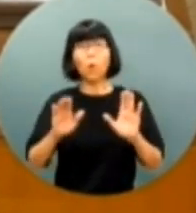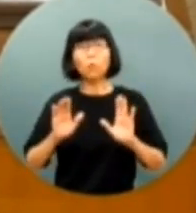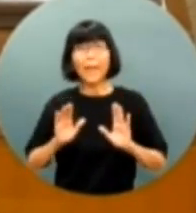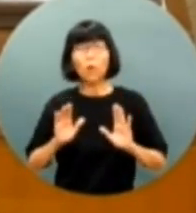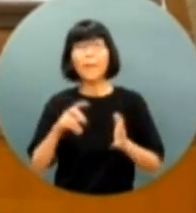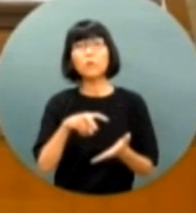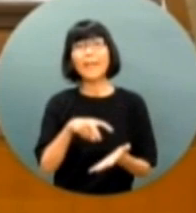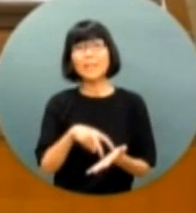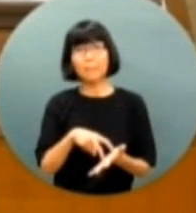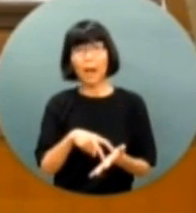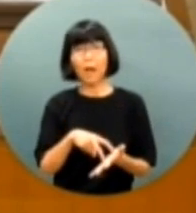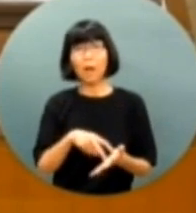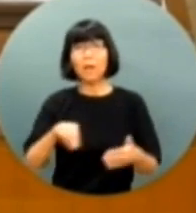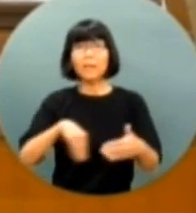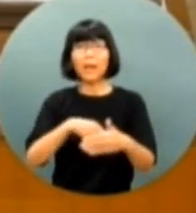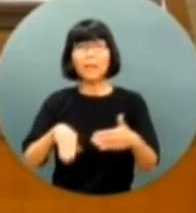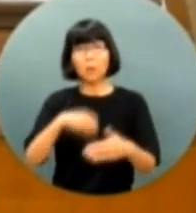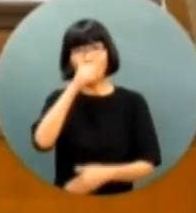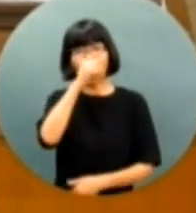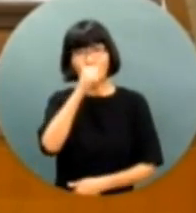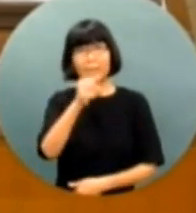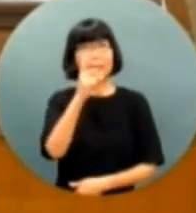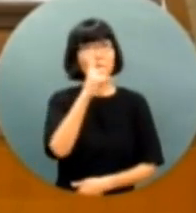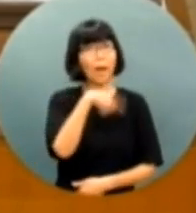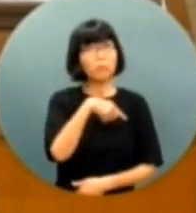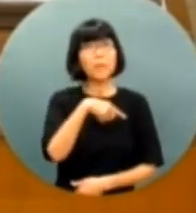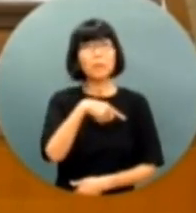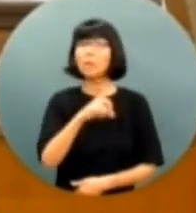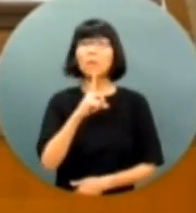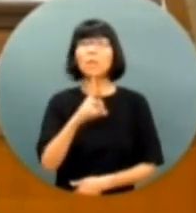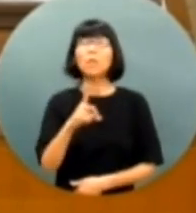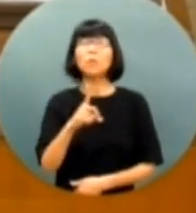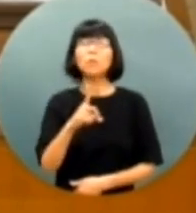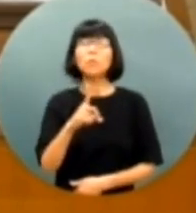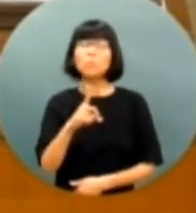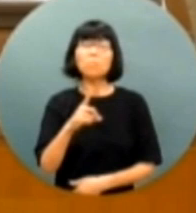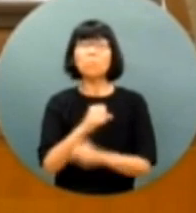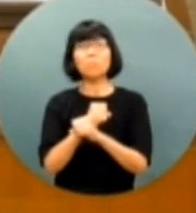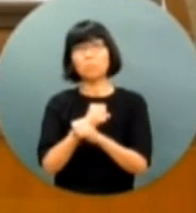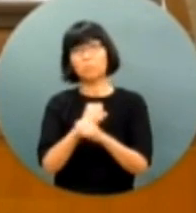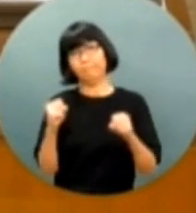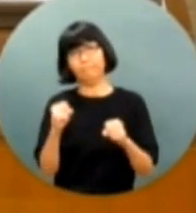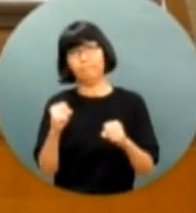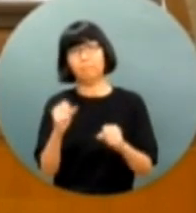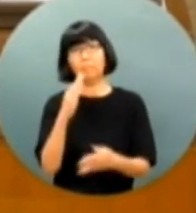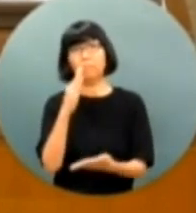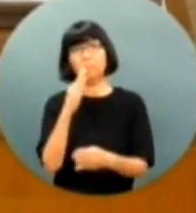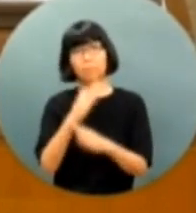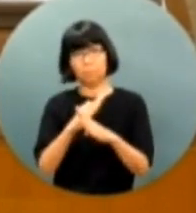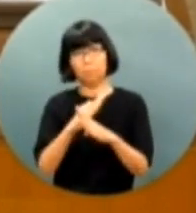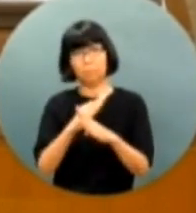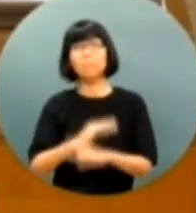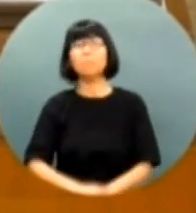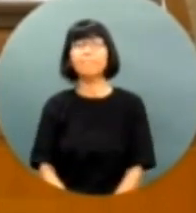として、その内容の討議について、とやかく申し上げることは、絶対に差し控えなきゃいけない立場で